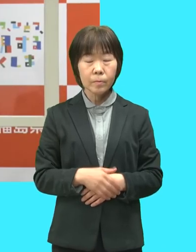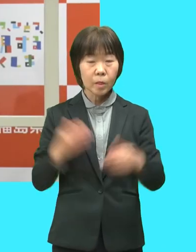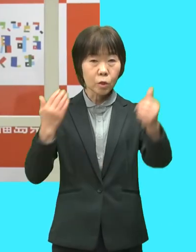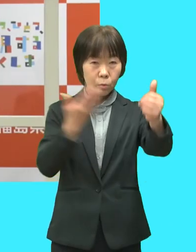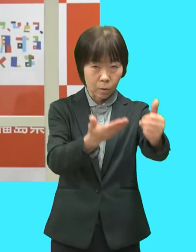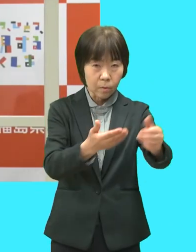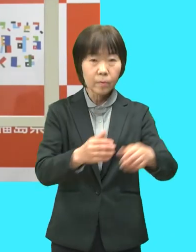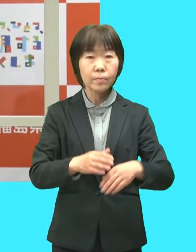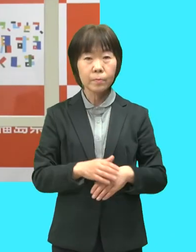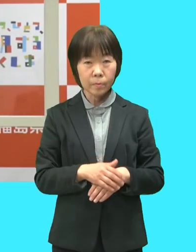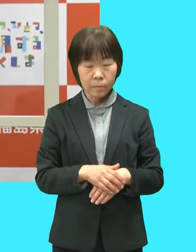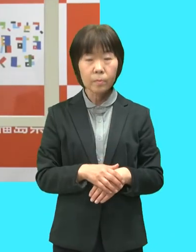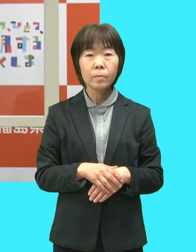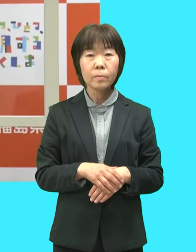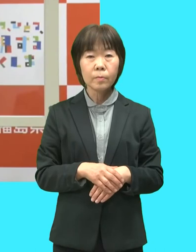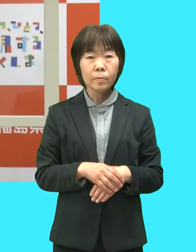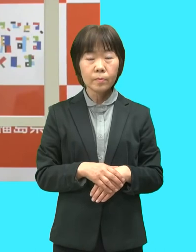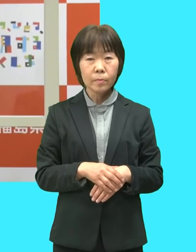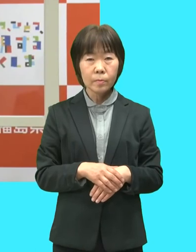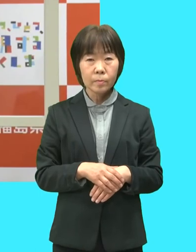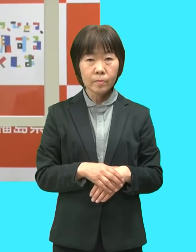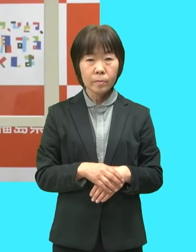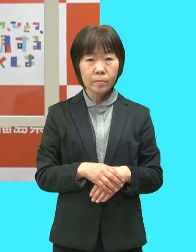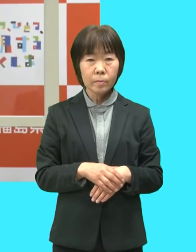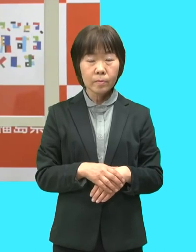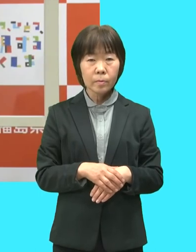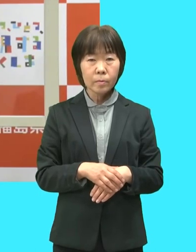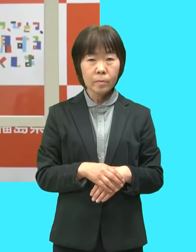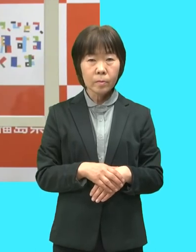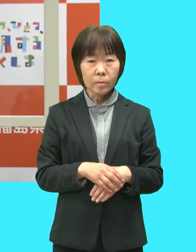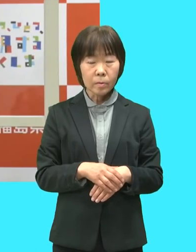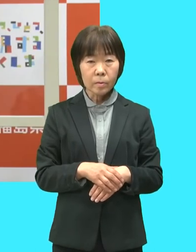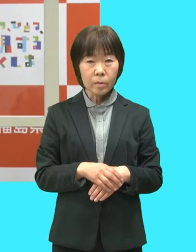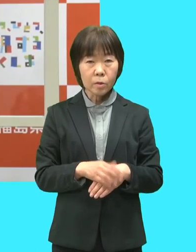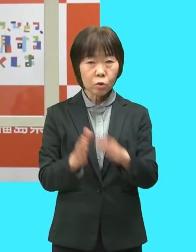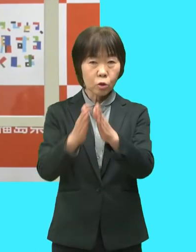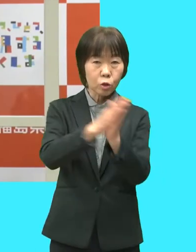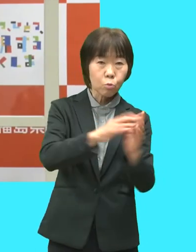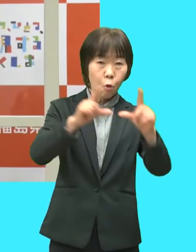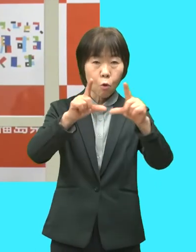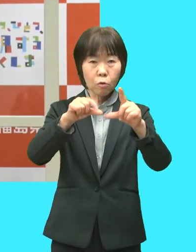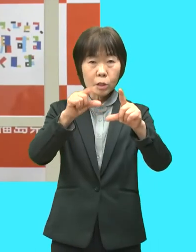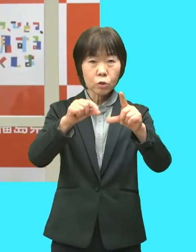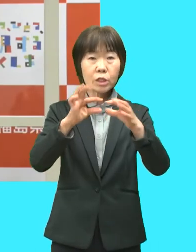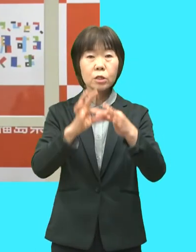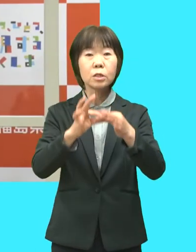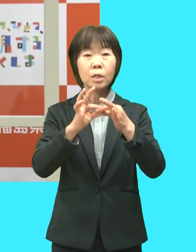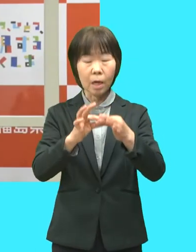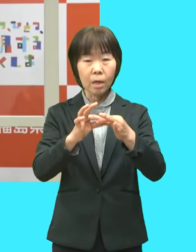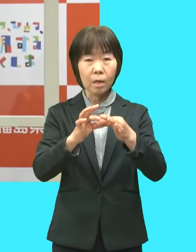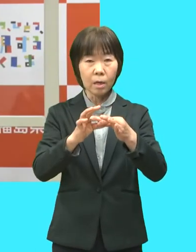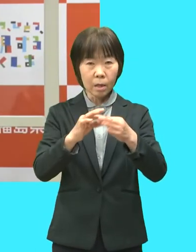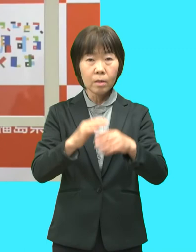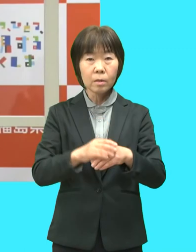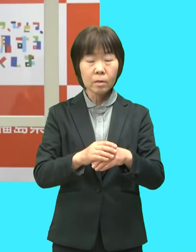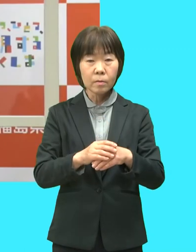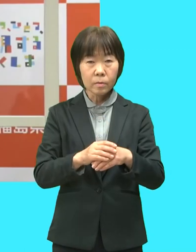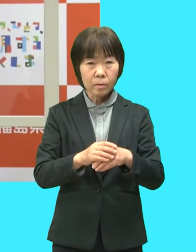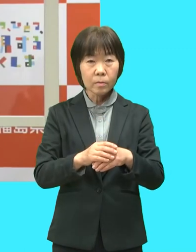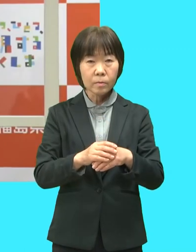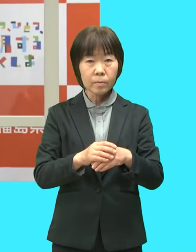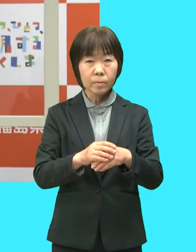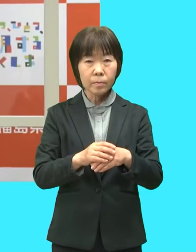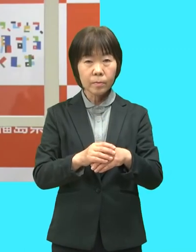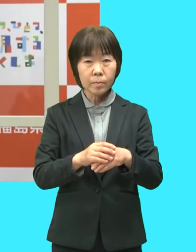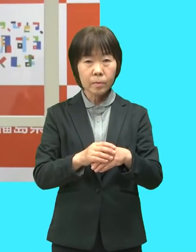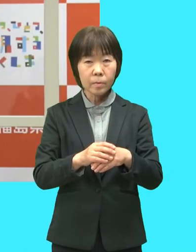毎日新聞の高橋です。はい、よろしくお願いします。 お願いします。 すみません、冒頭の方であった死亡率の話に戻ってしまうんですが、はい、知事もご説